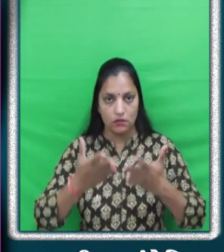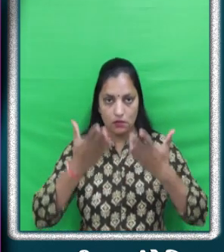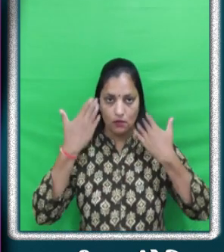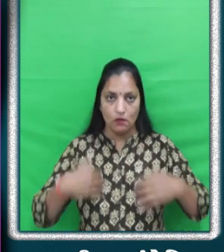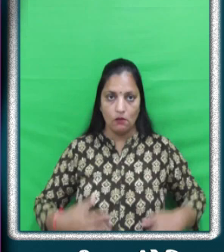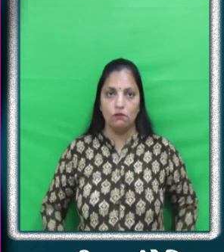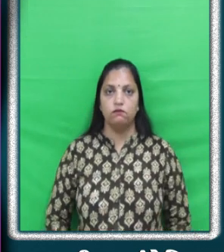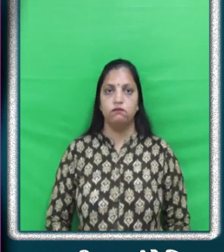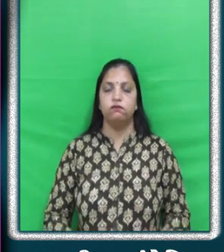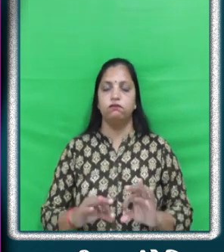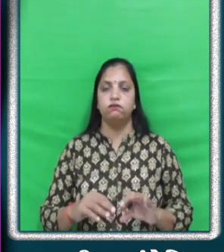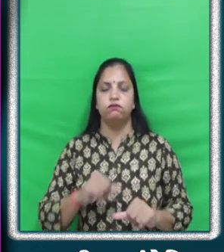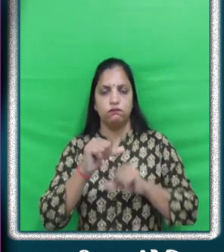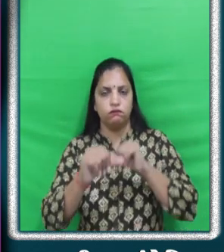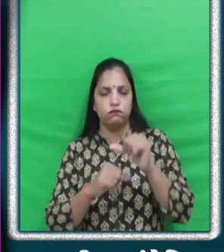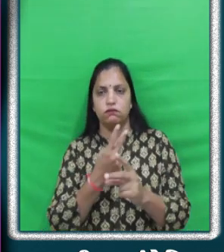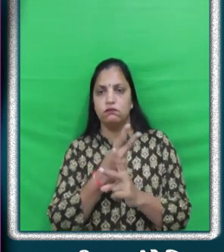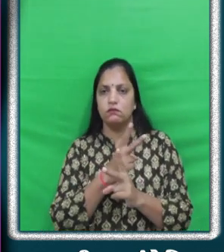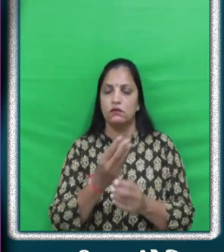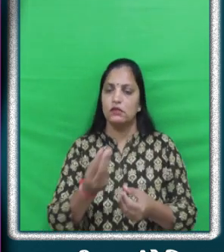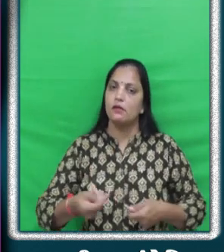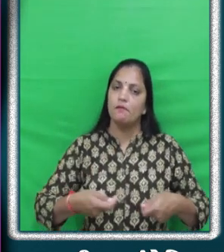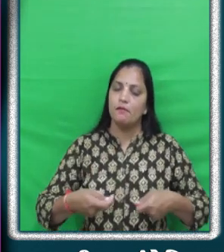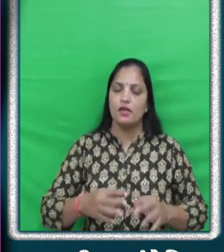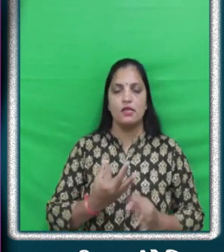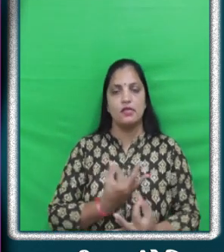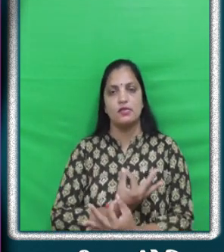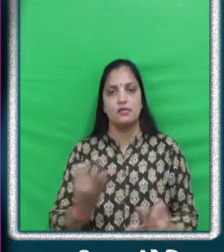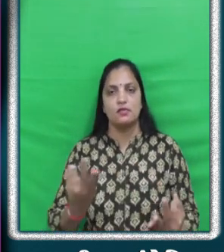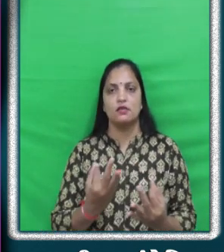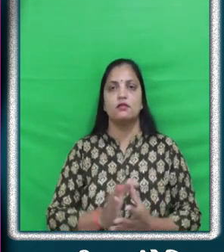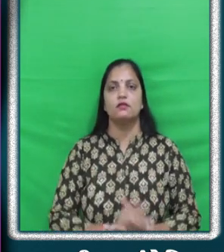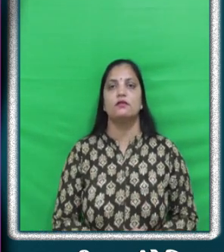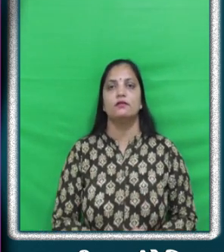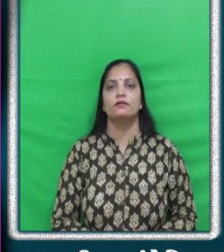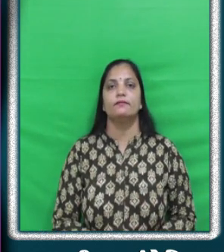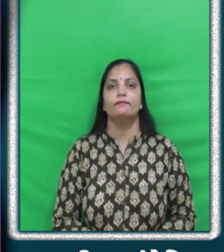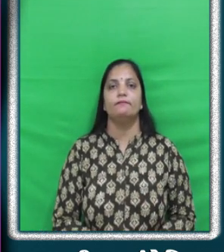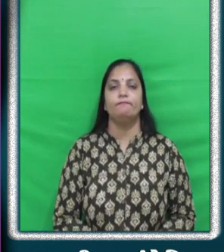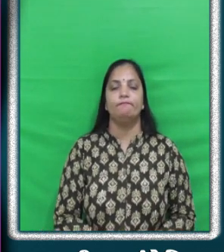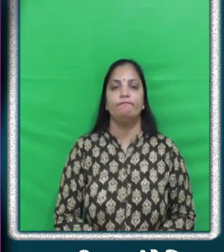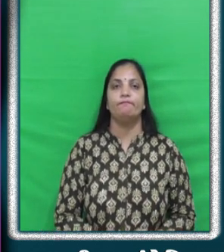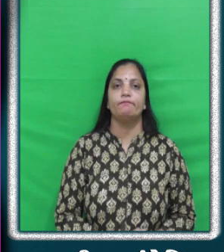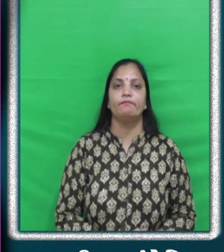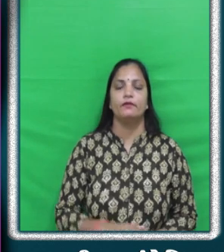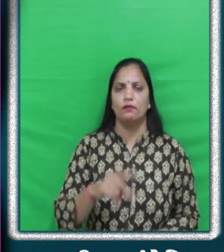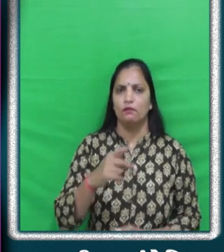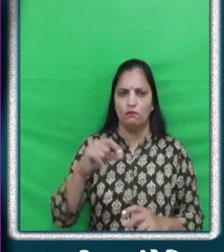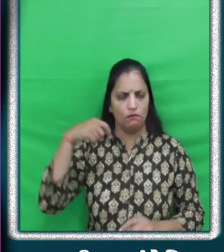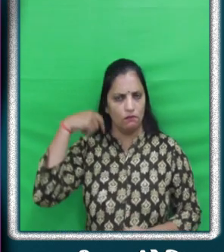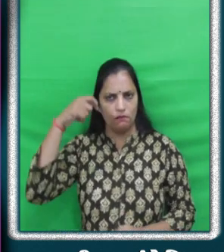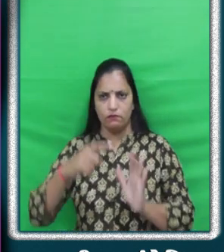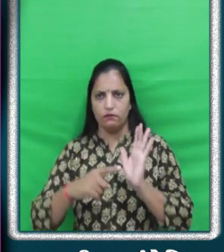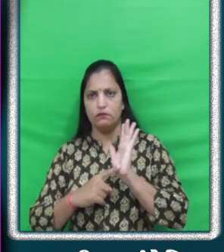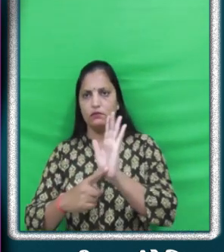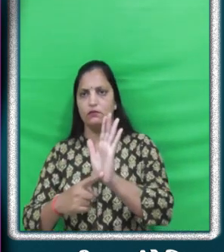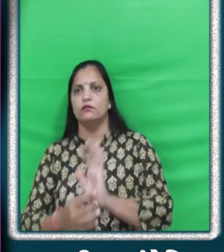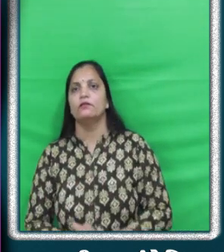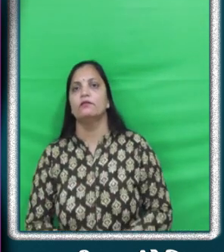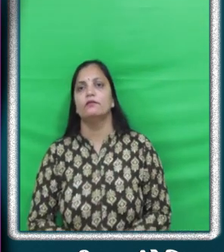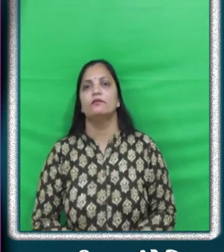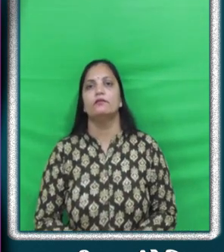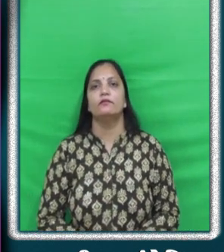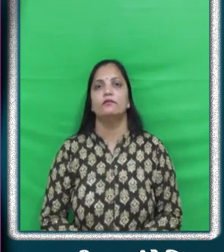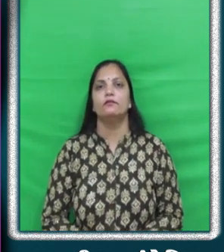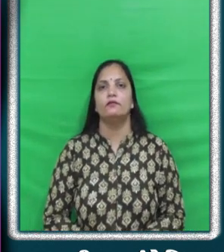અને શરીરની અંદર ક્રિયાઓ વ્યવસ્થિત થતી રહે. તમે અહીં જોઈ શકો છો કે મૂત્રપિંડ છે તેની અંદર એક